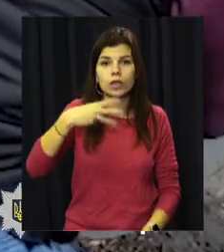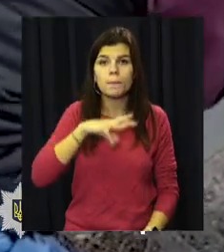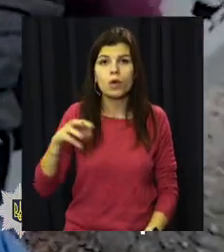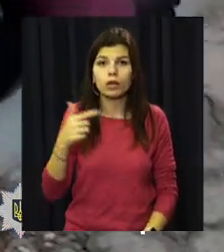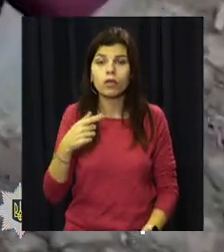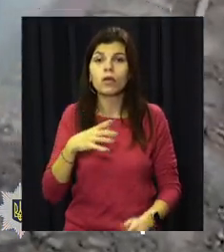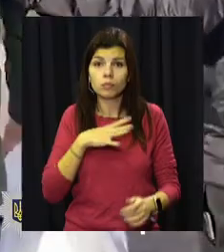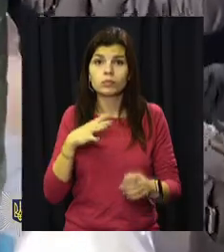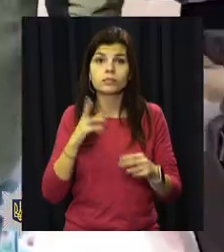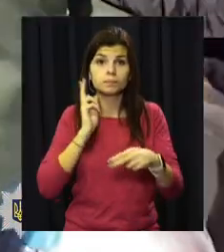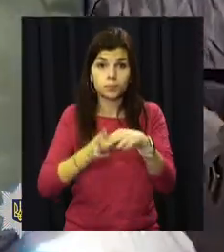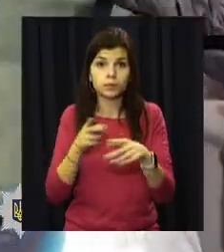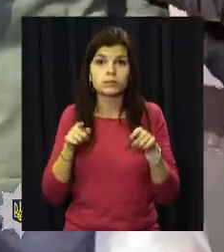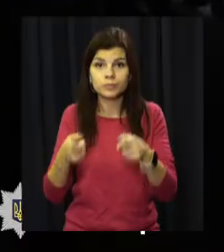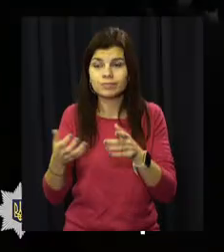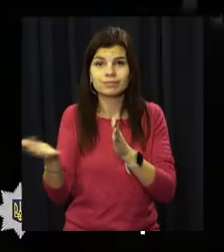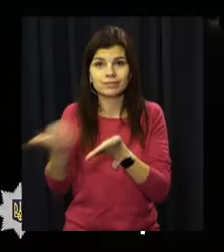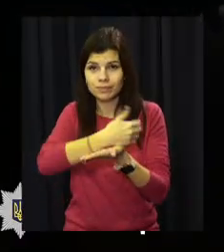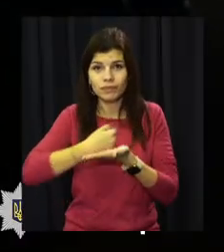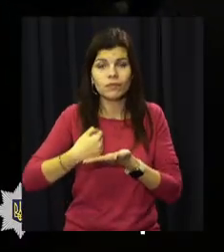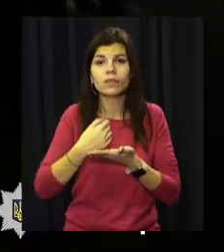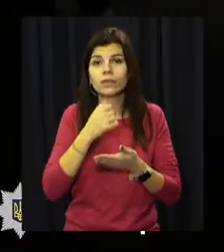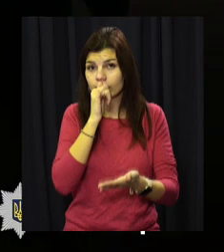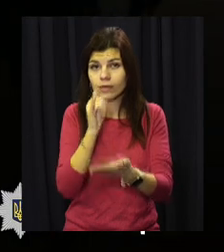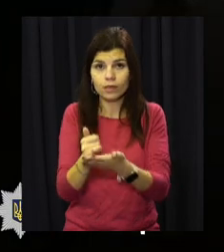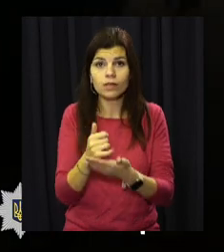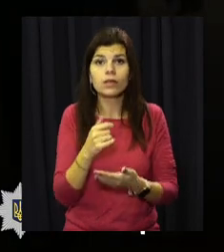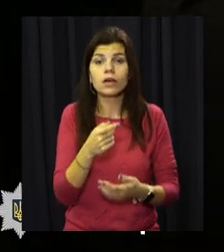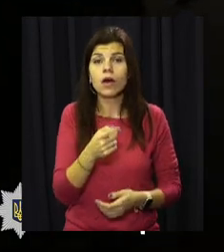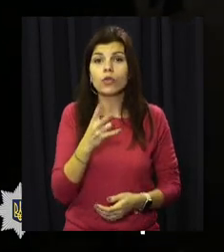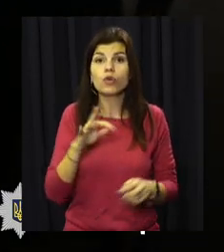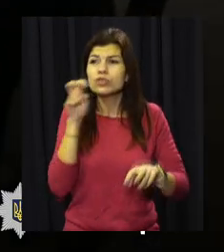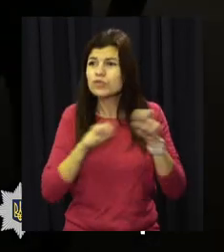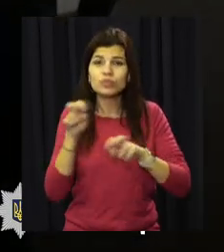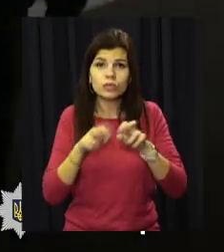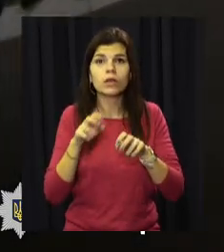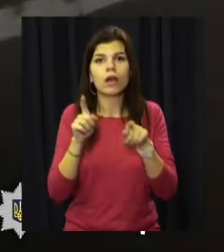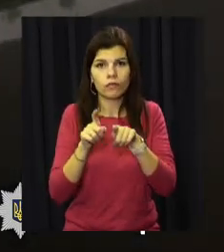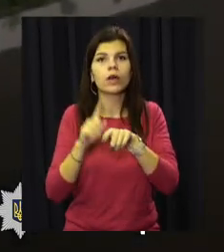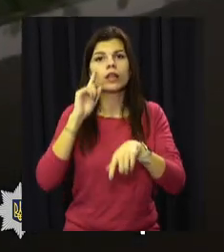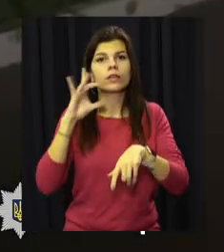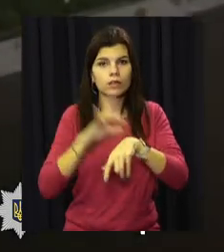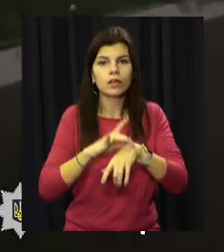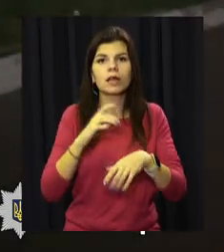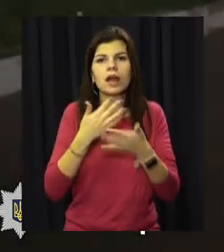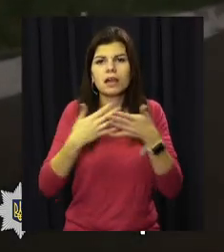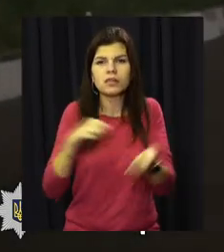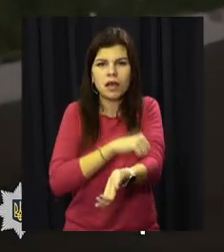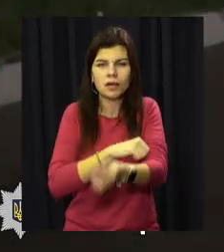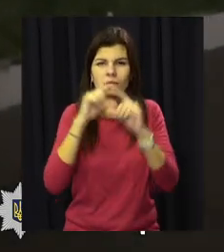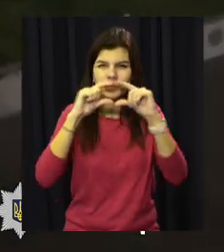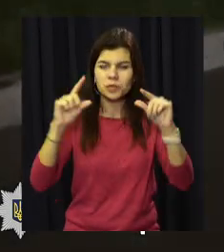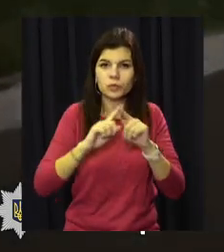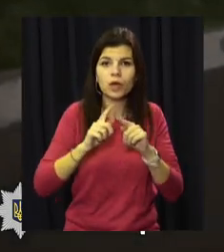затриманню злочинців взяли участь майже 200 поліціянтів. Вони одночасно провели майже півсотні обшуків та знайшли наркотичні